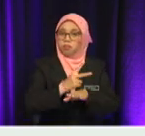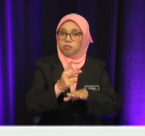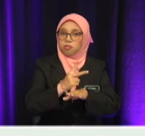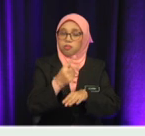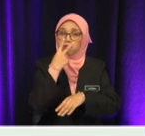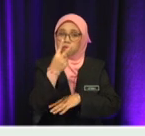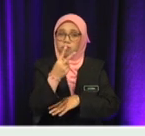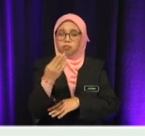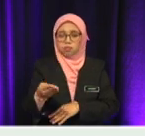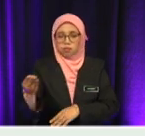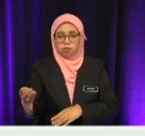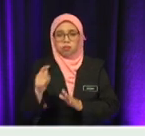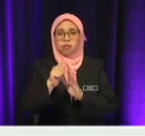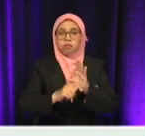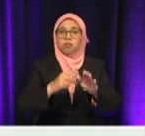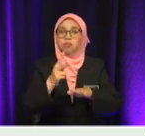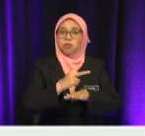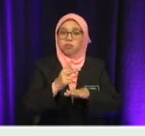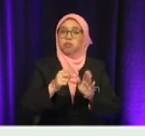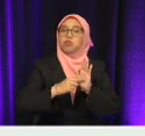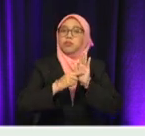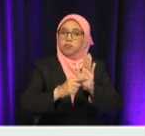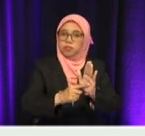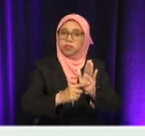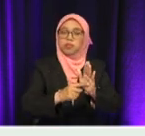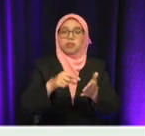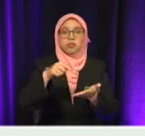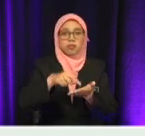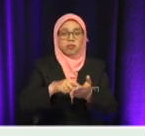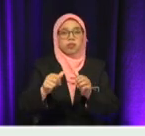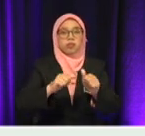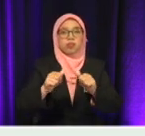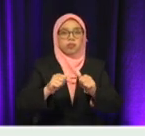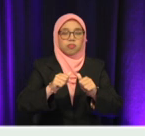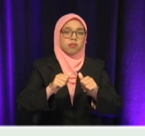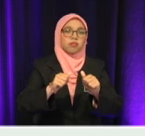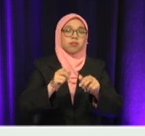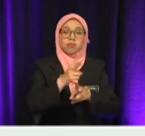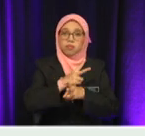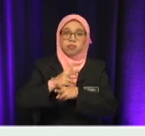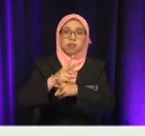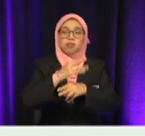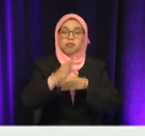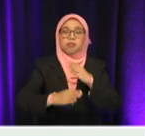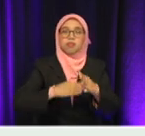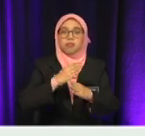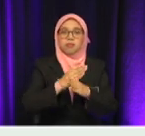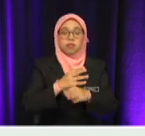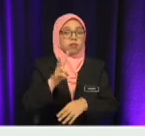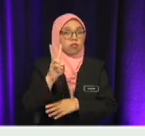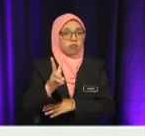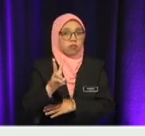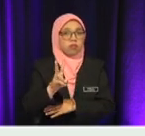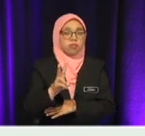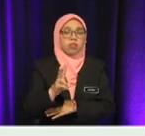ialah aktiviti untuk kelestarian alam sekitar. Baik, yang kedua, membuat model bintang, bumi, matahari dan